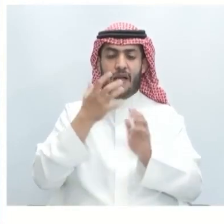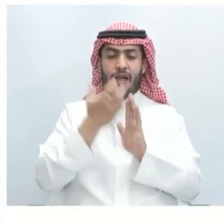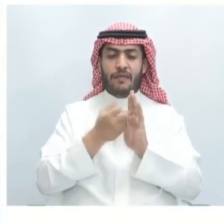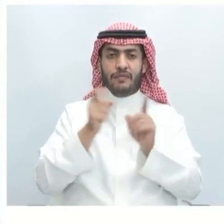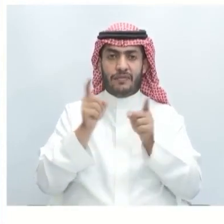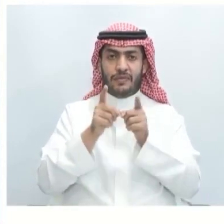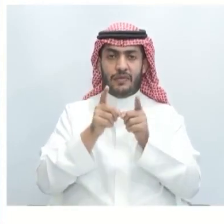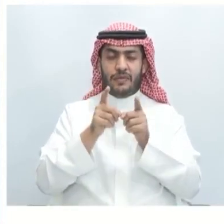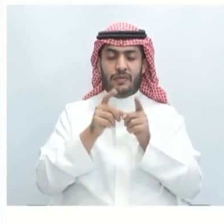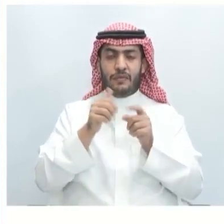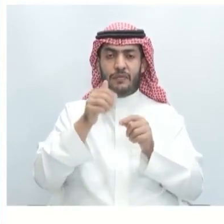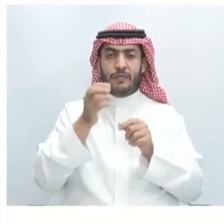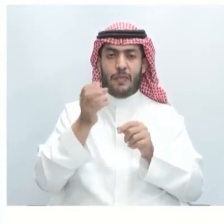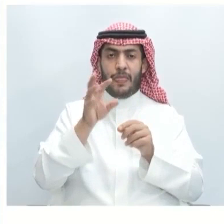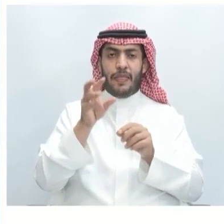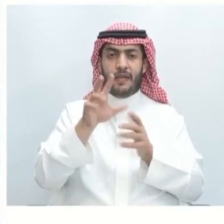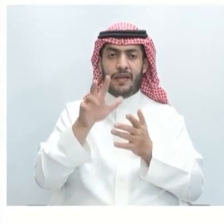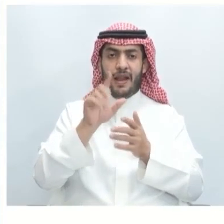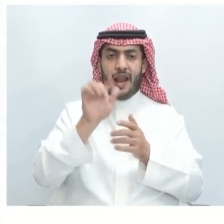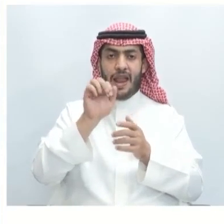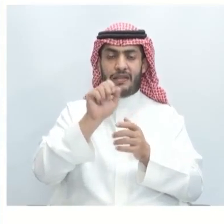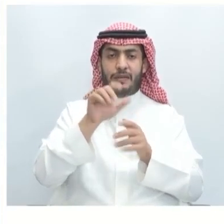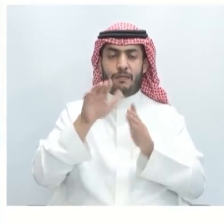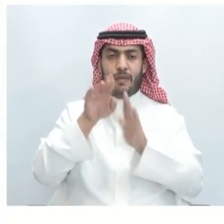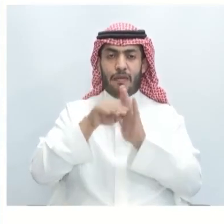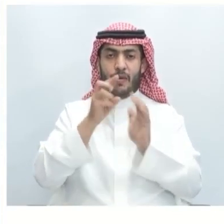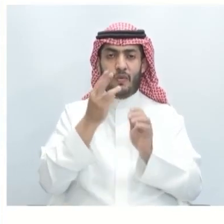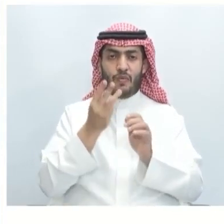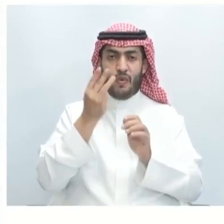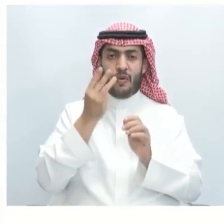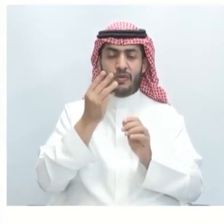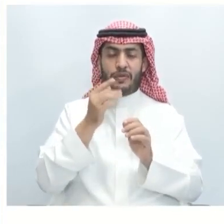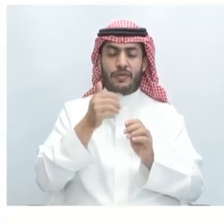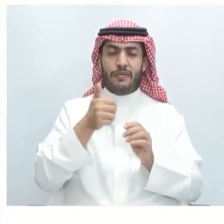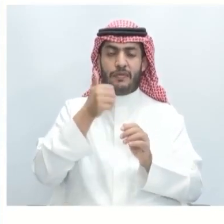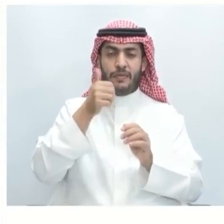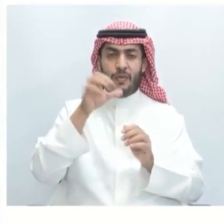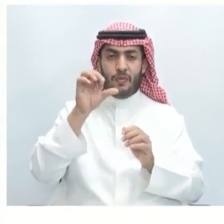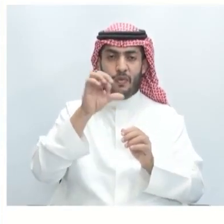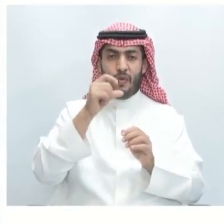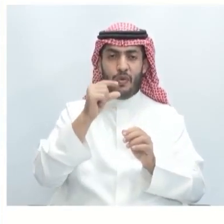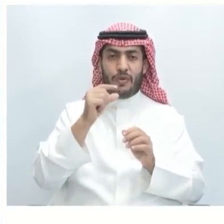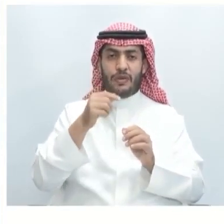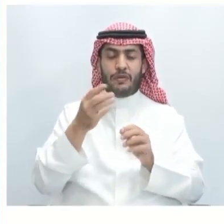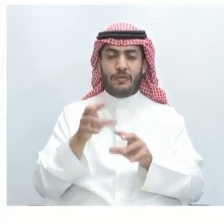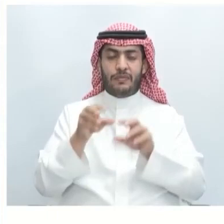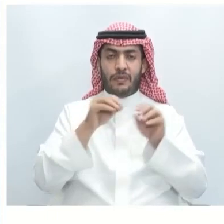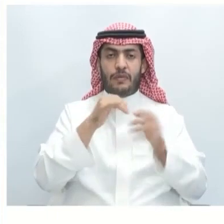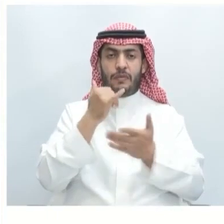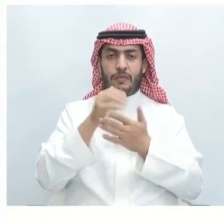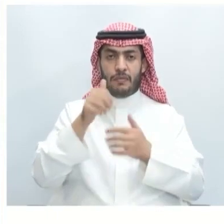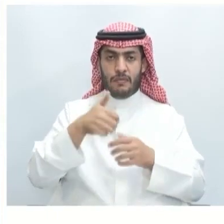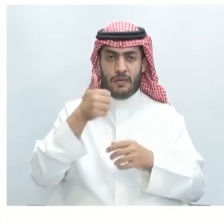ومن ثم قد نقوم مثلا بلصقها في برنامج اخر مثل الورد وغيرها لكي نعد تقرير ورفقه مثلا للمسؤول